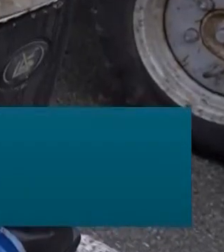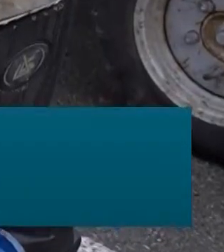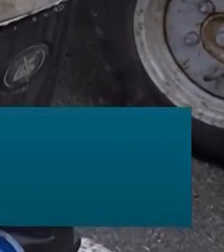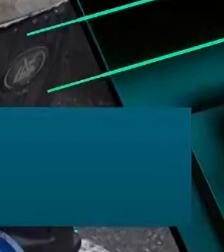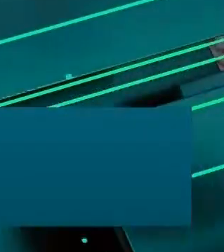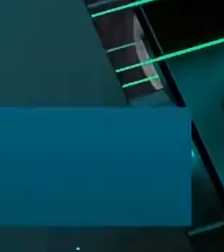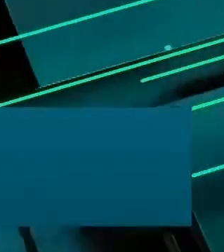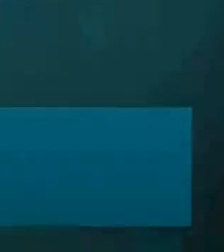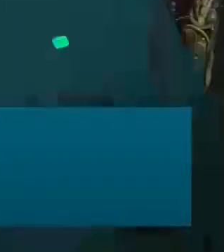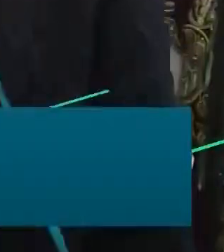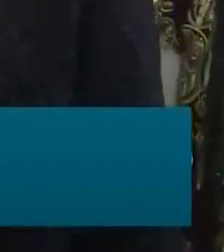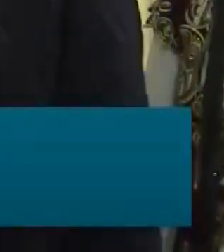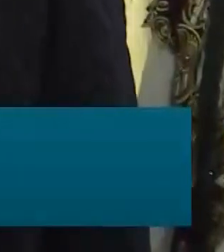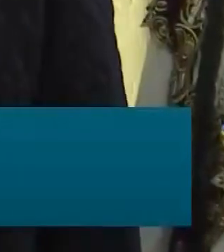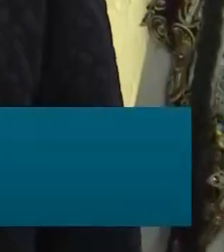периоду.